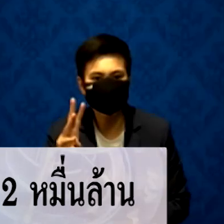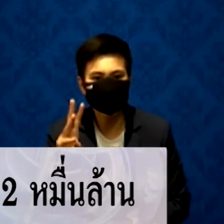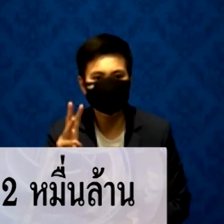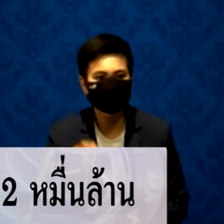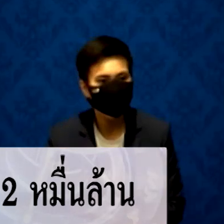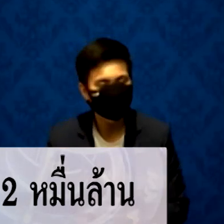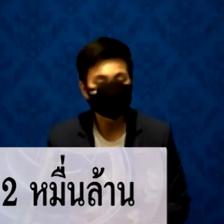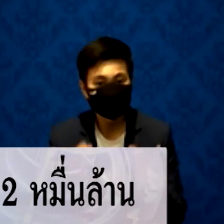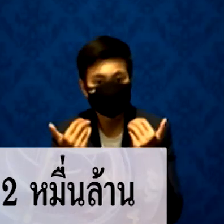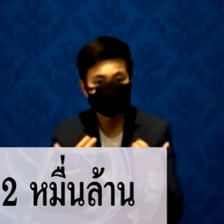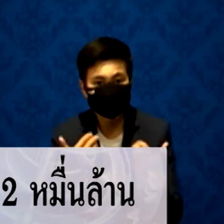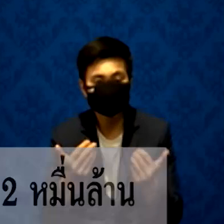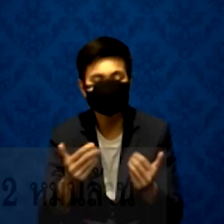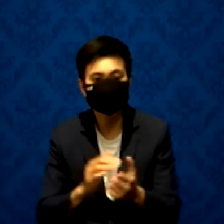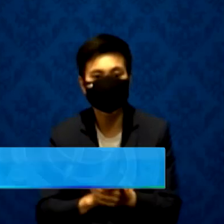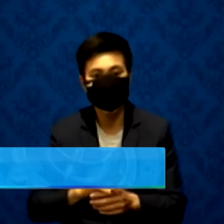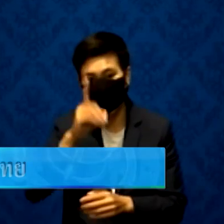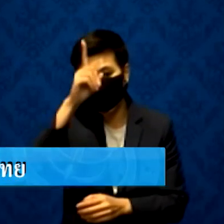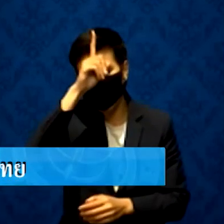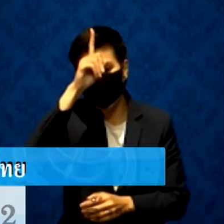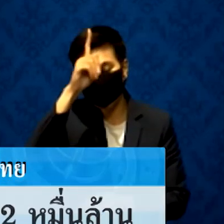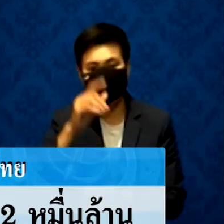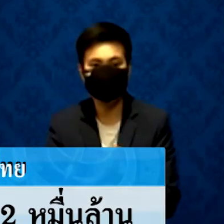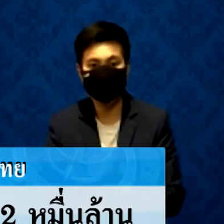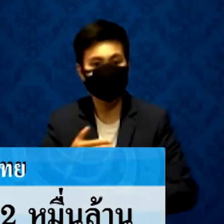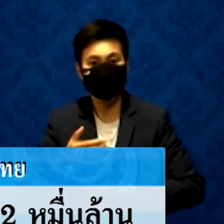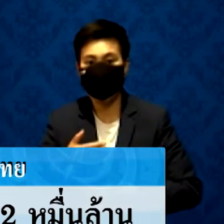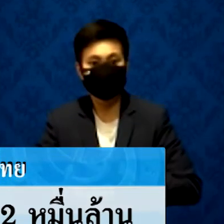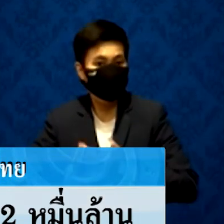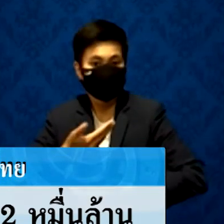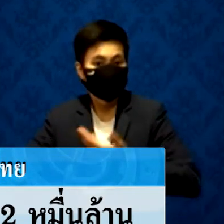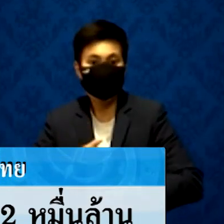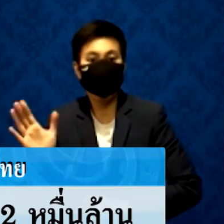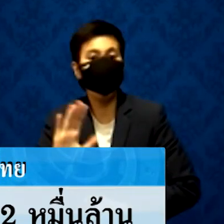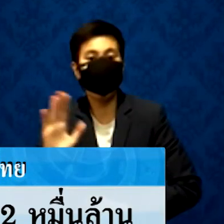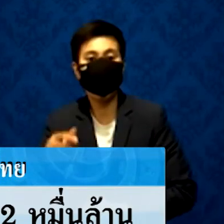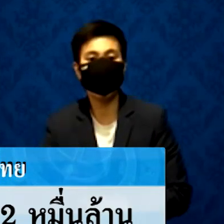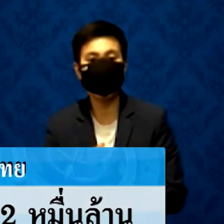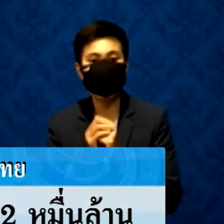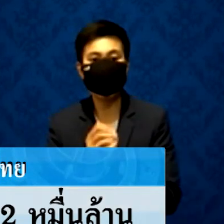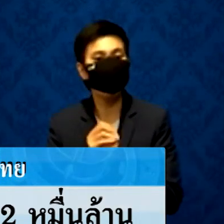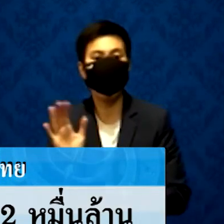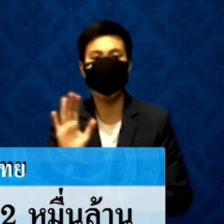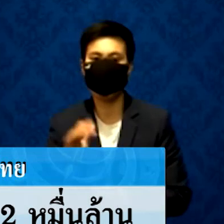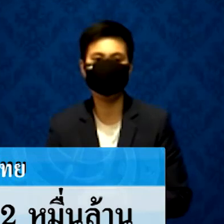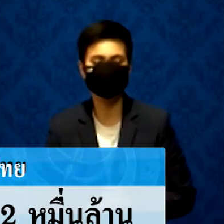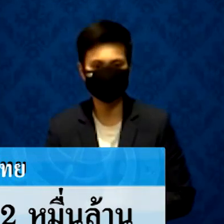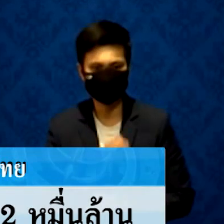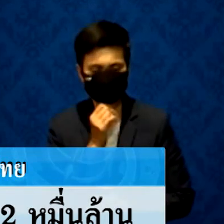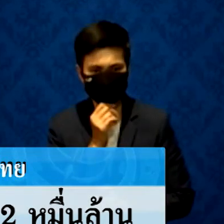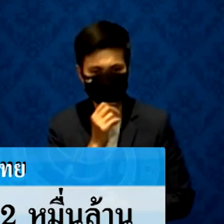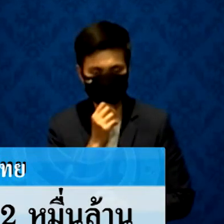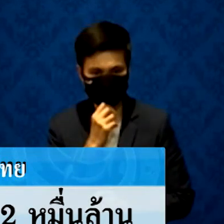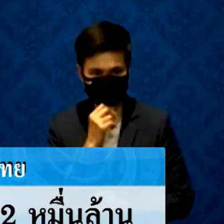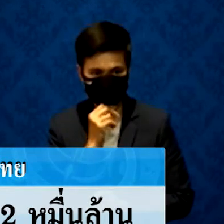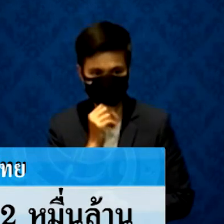คราวนี้ทางรัฐบาลเยอรมันเนี่ยเขาไม่ขายเครื่องให้กับจีนครับมันก็เลยเกิดปัญหาครับว่าไปซื้อเรือดำน้ำเ